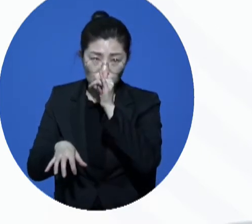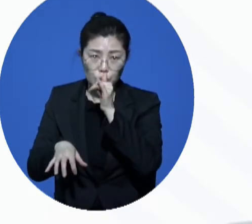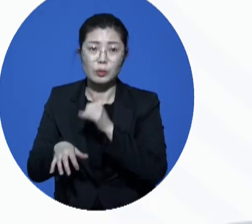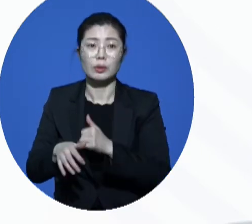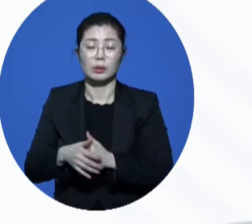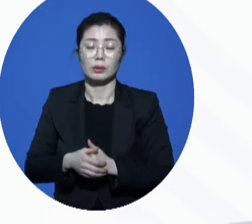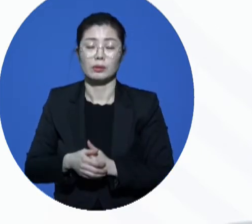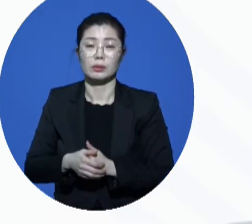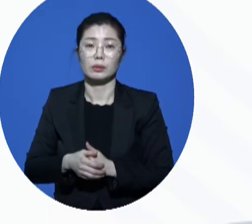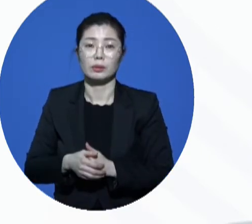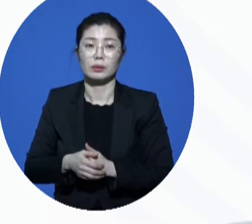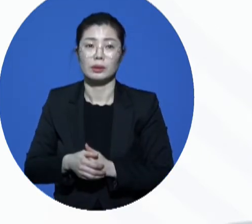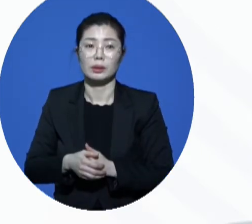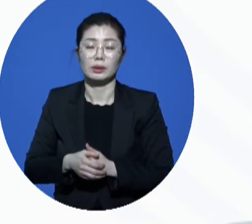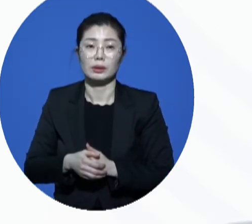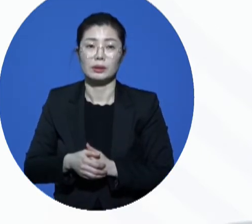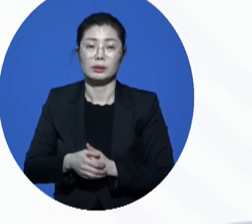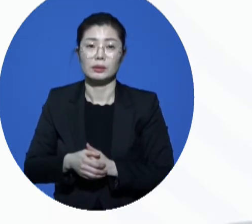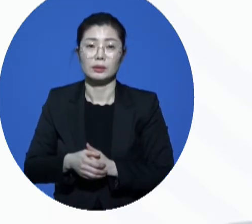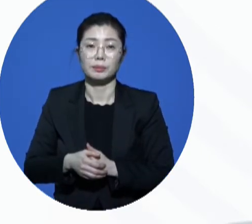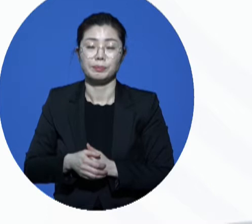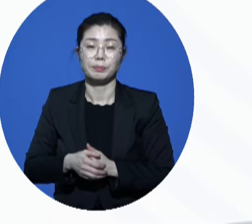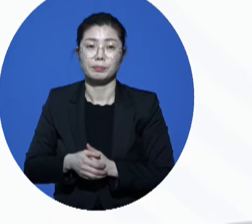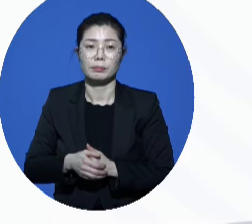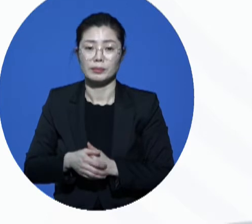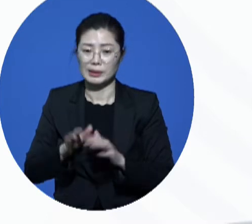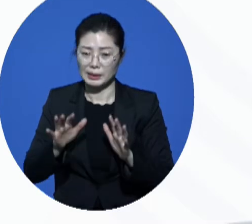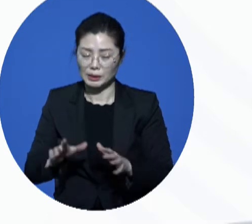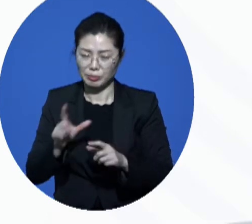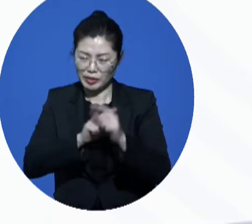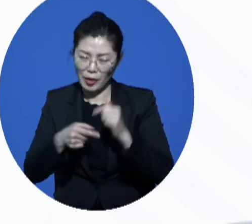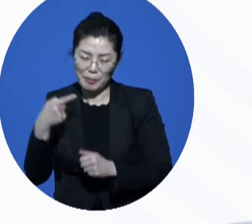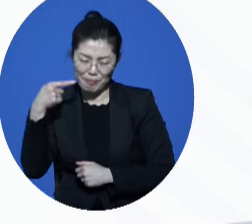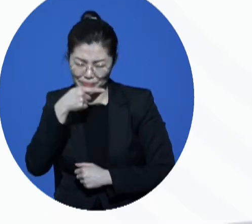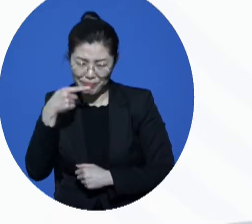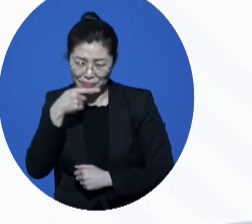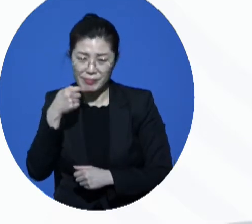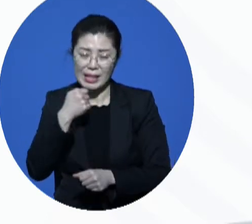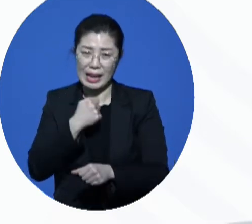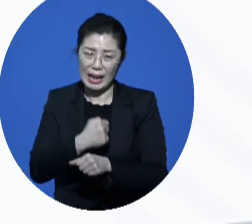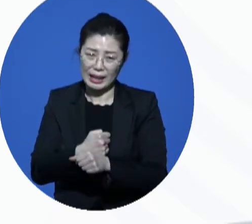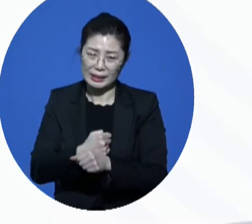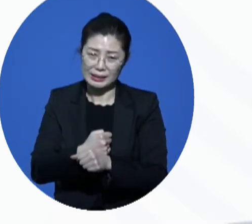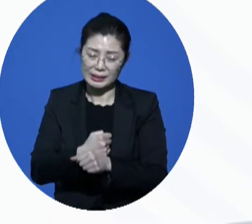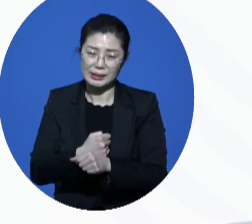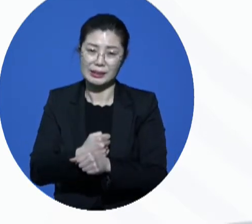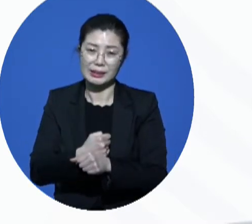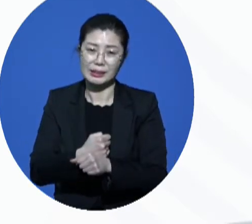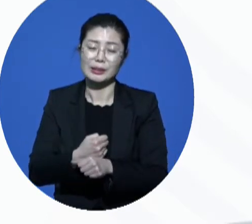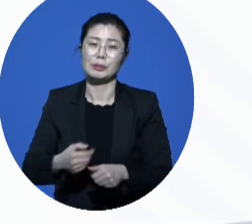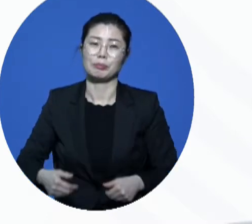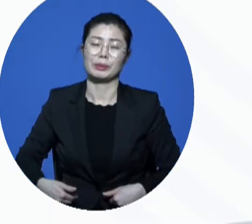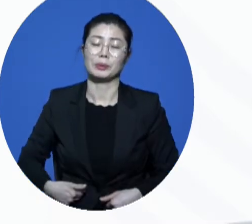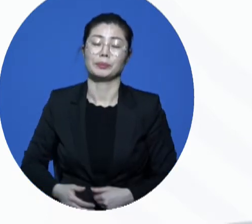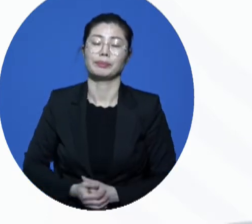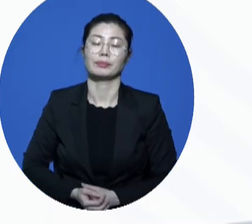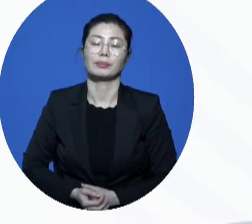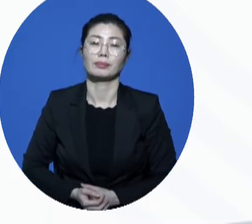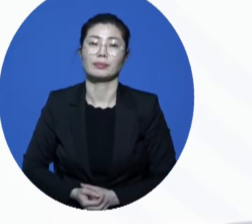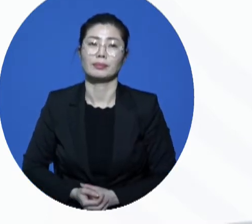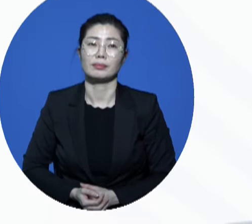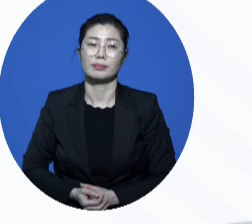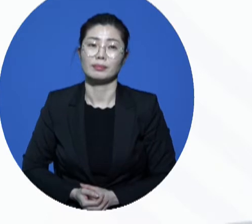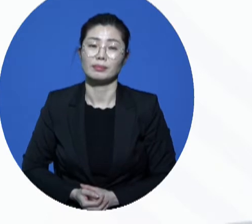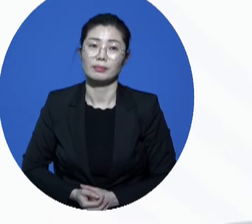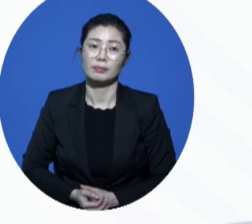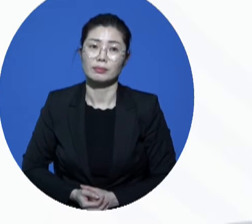있었던 이들에게 한층 더 낙인을 강화하는 효과를 불러온다라고 비판을 받았습니다. 무엇보다